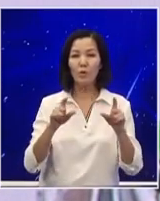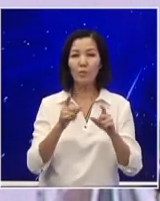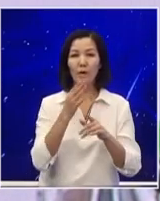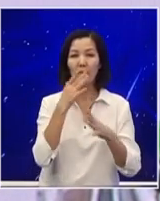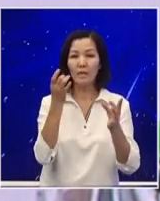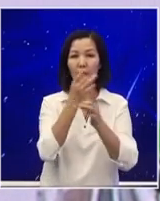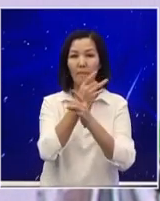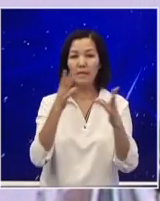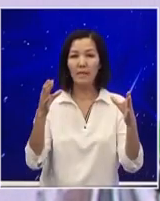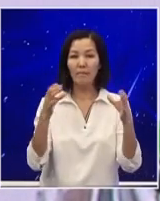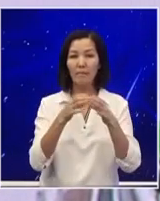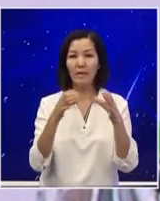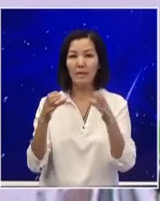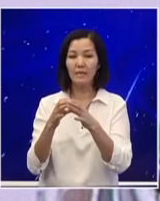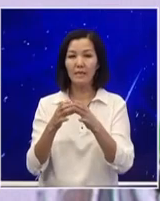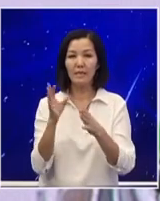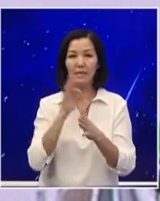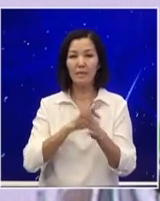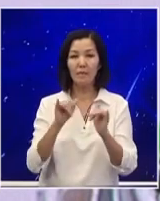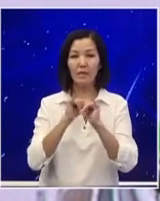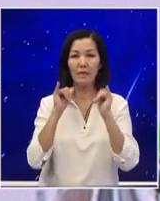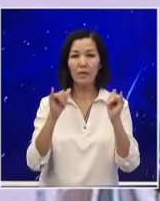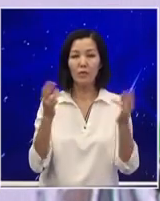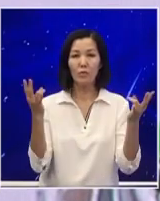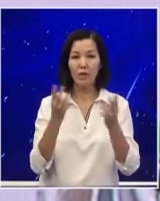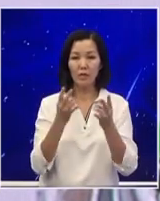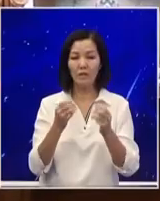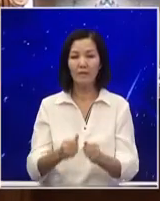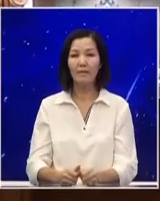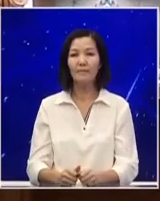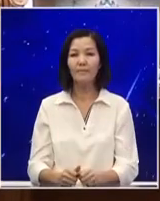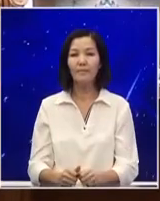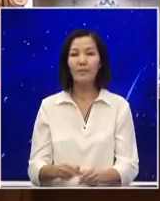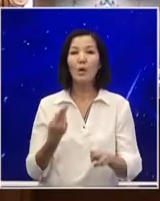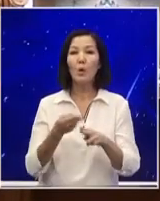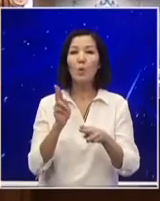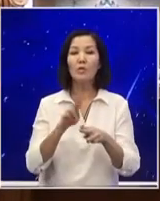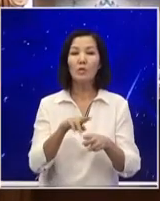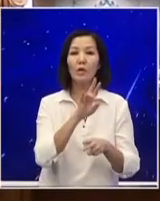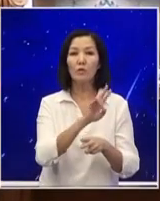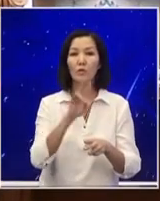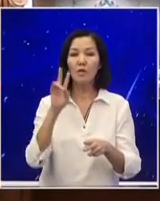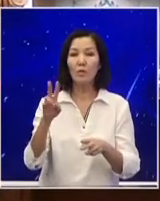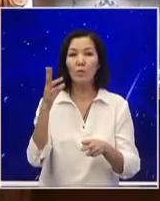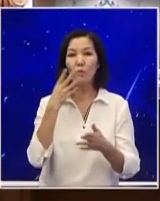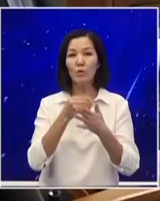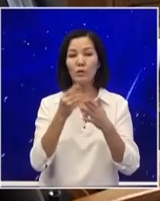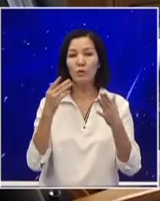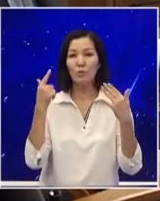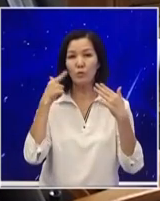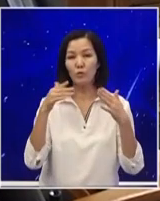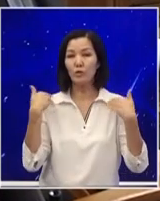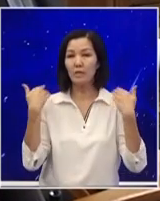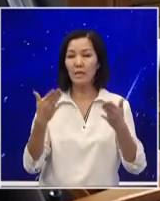этномәдени бірлестіктерінің тиімділігін арттыру қажет деп есептеймін. Осылай елбасы жиында ұсыныстарын тастады. Мемлекеттік